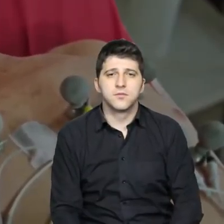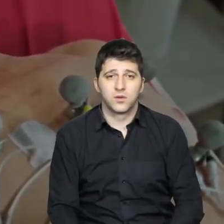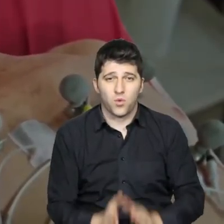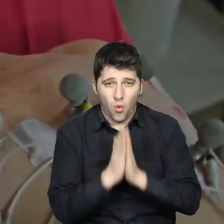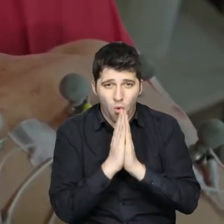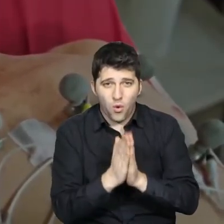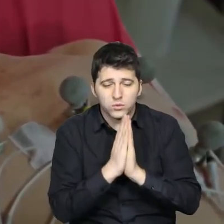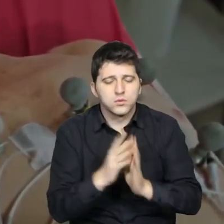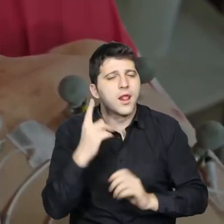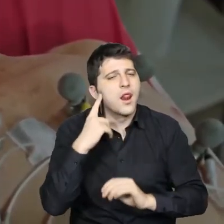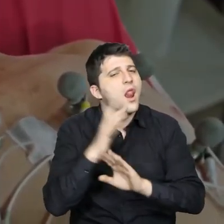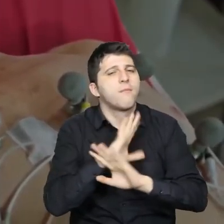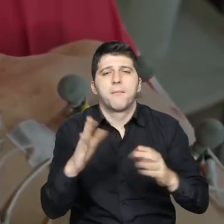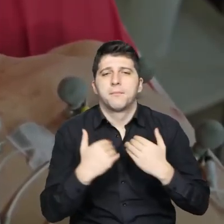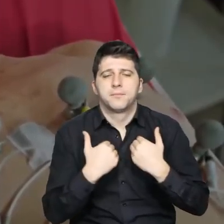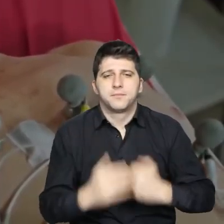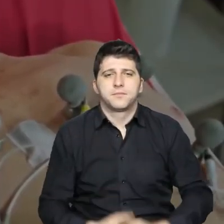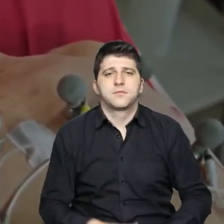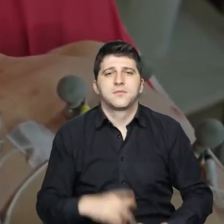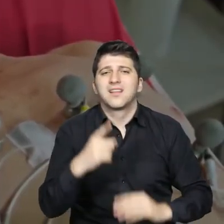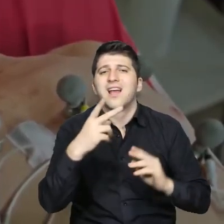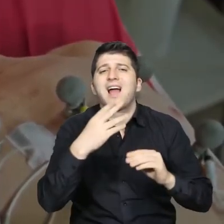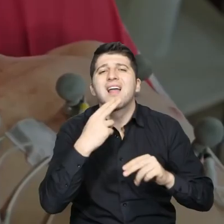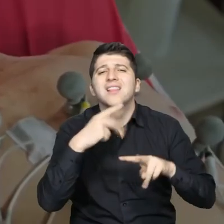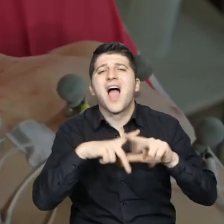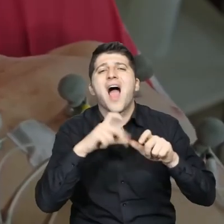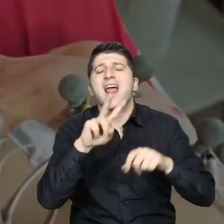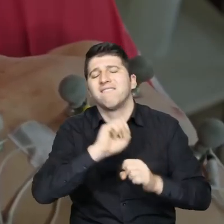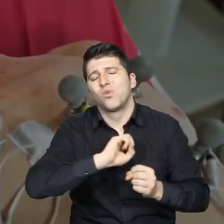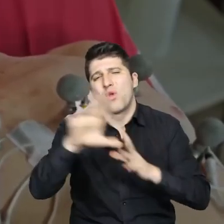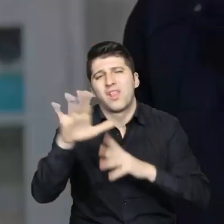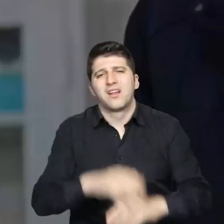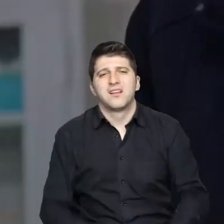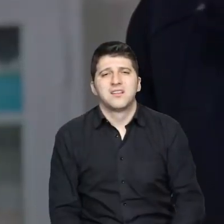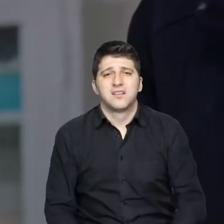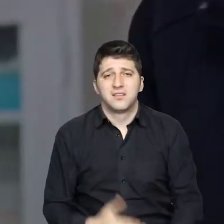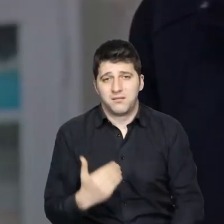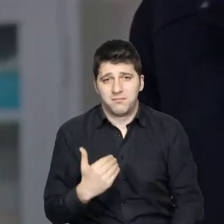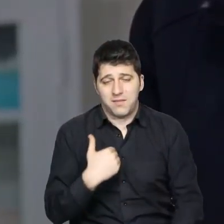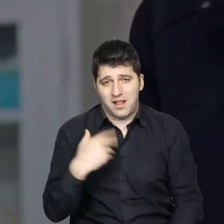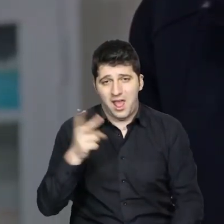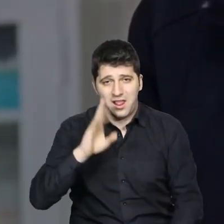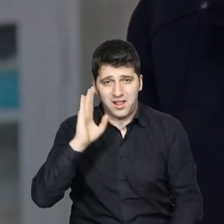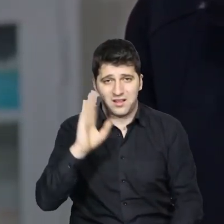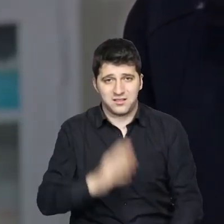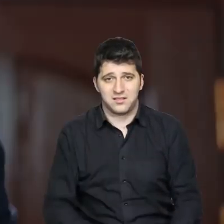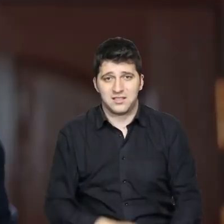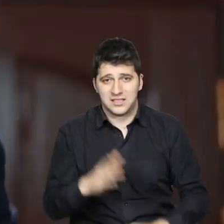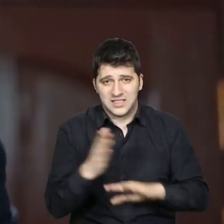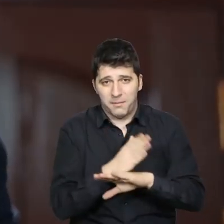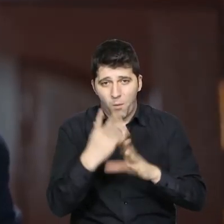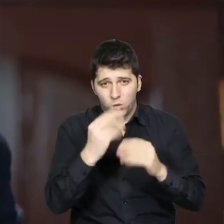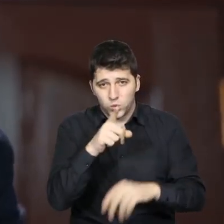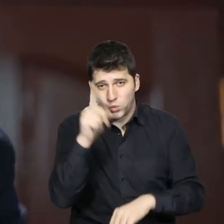Özür mü, özür dinlemem. Gönder o kadını. Yoksa beni gönderirsin. Sebep